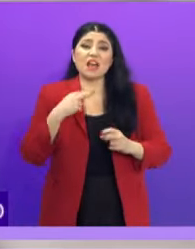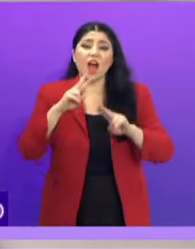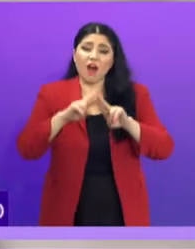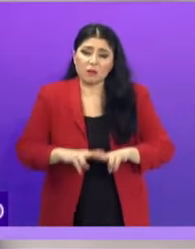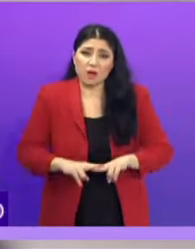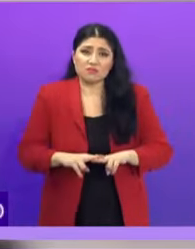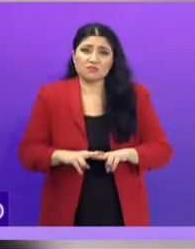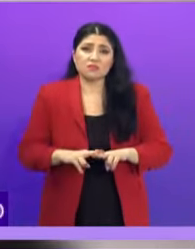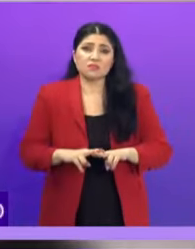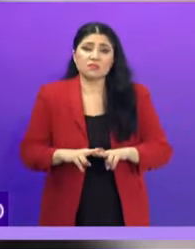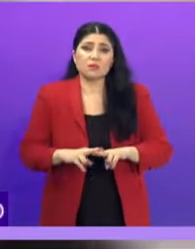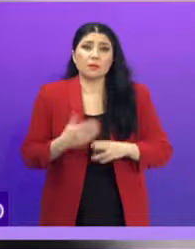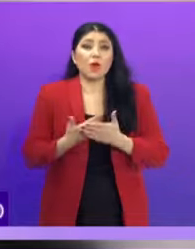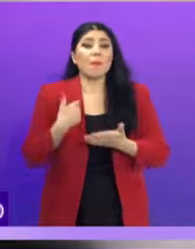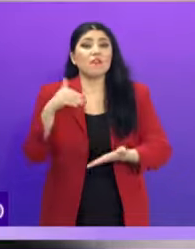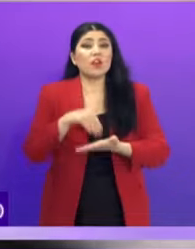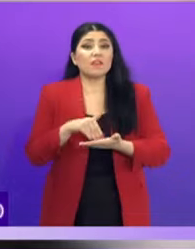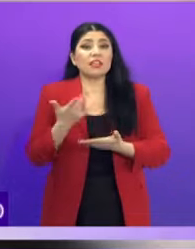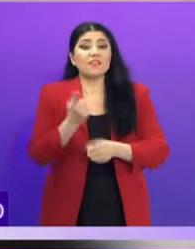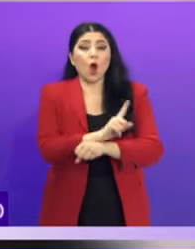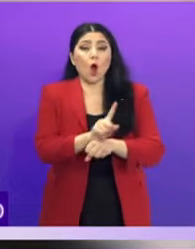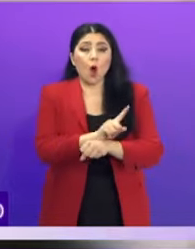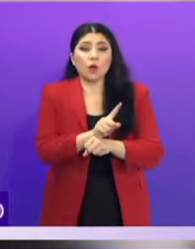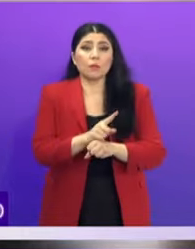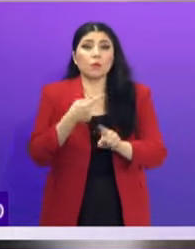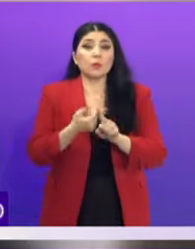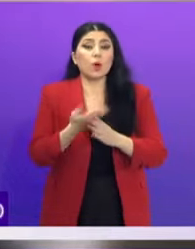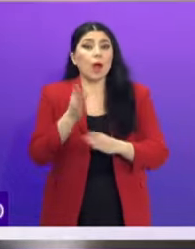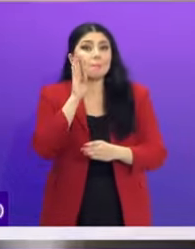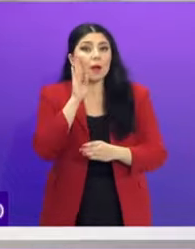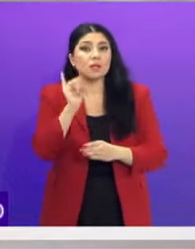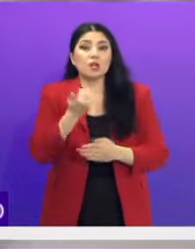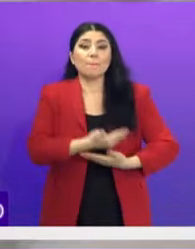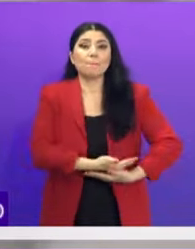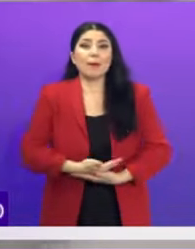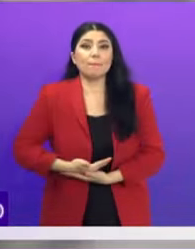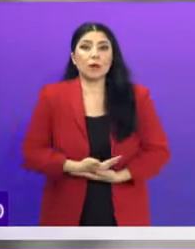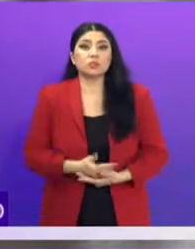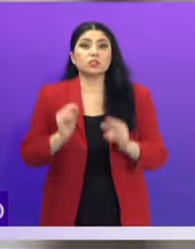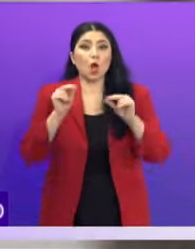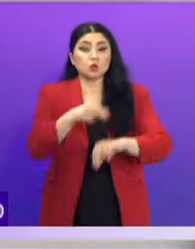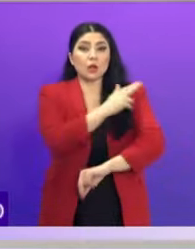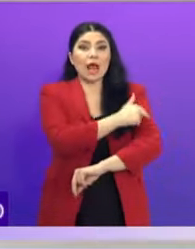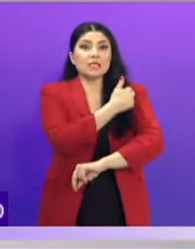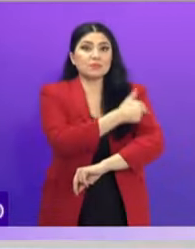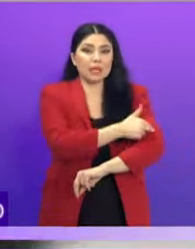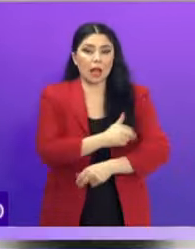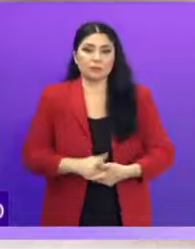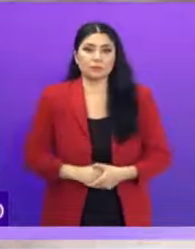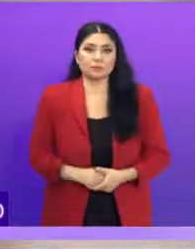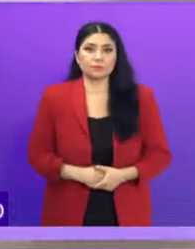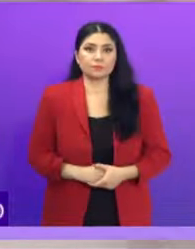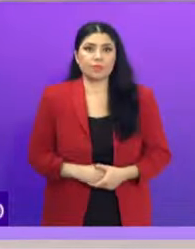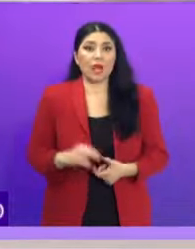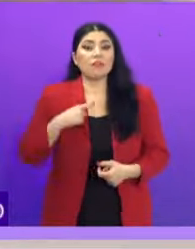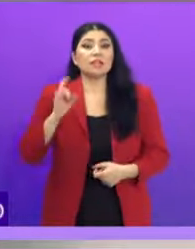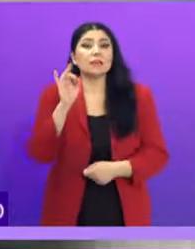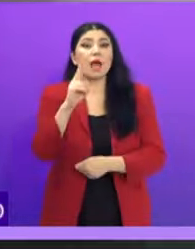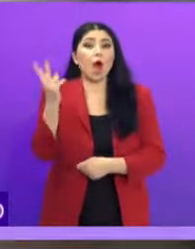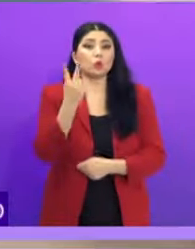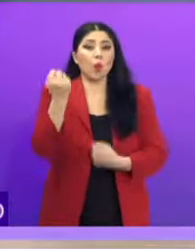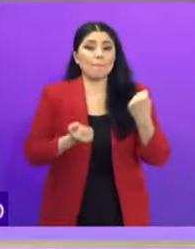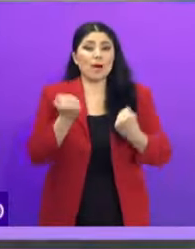pentru că a mai fost nevoie de câteva ore bune, astfel încât mama și nou născutul să ajungă la spital. A mai fost trimisă și cea de-a doua